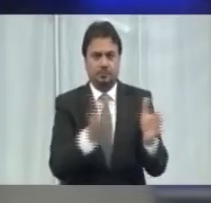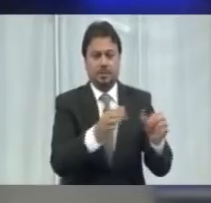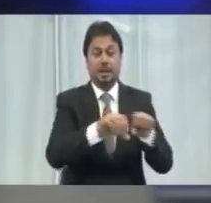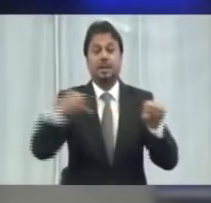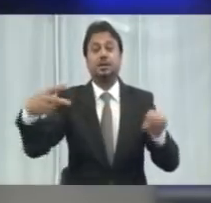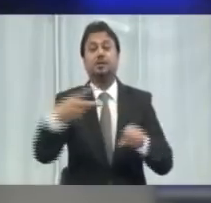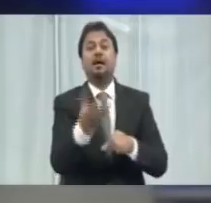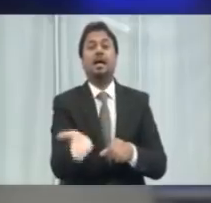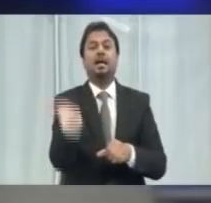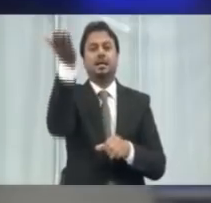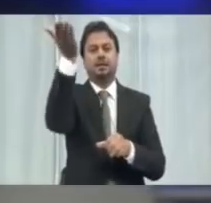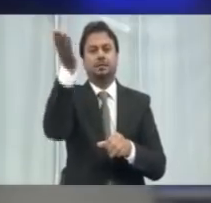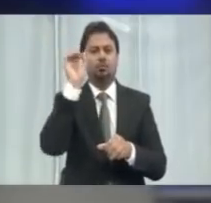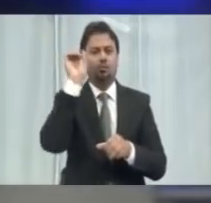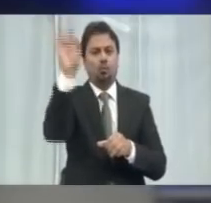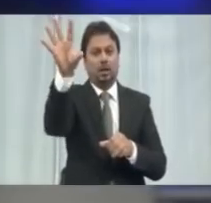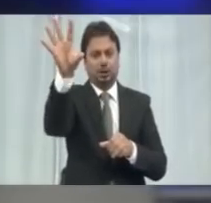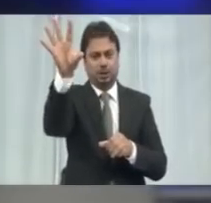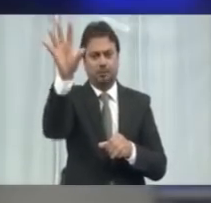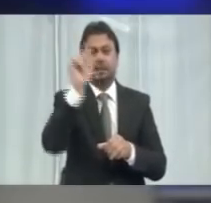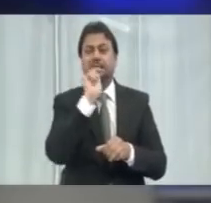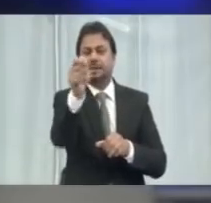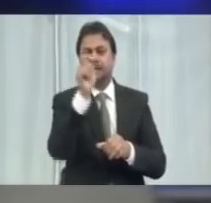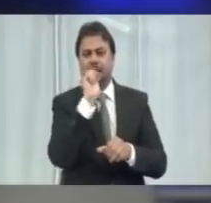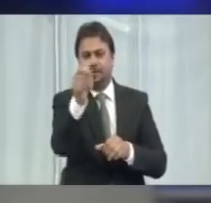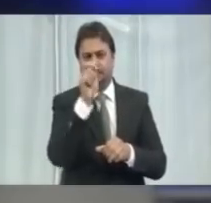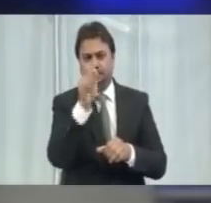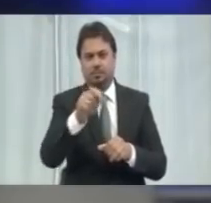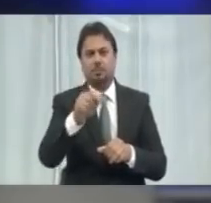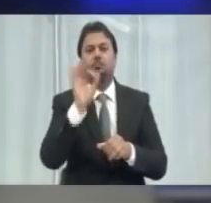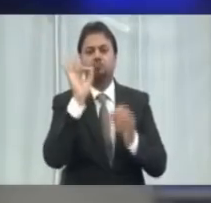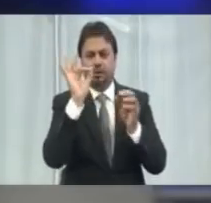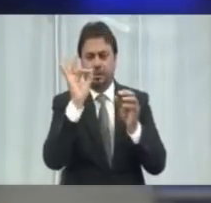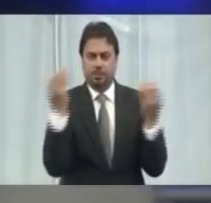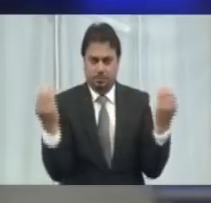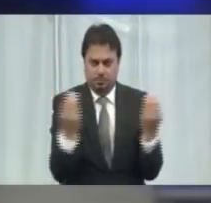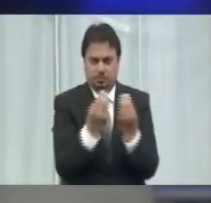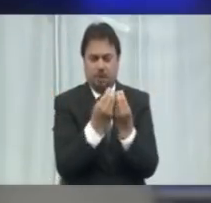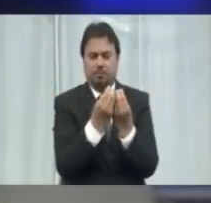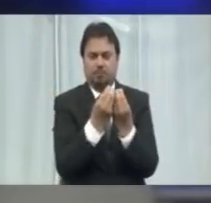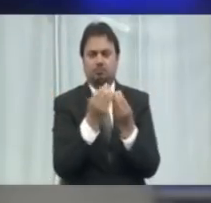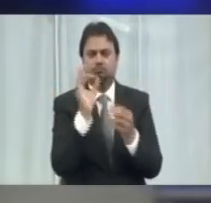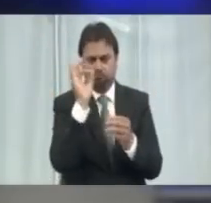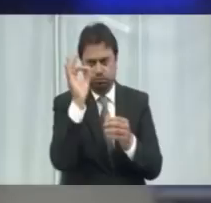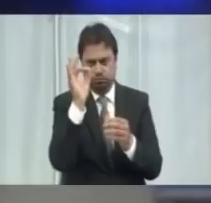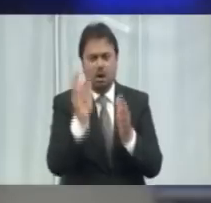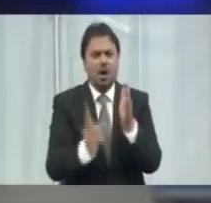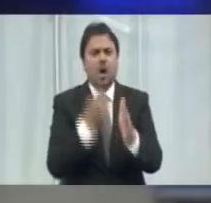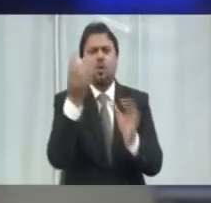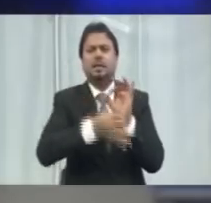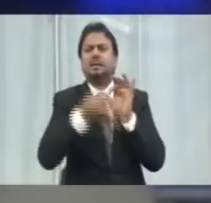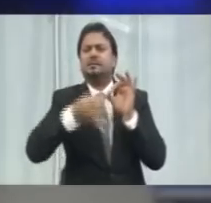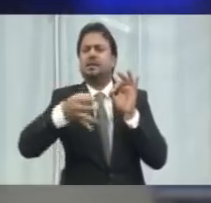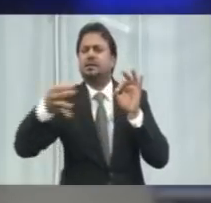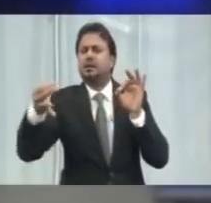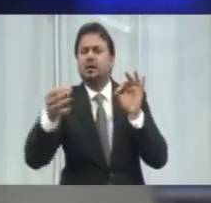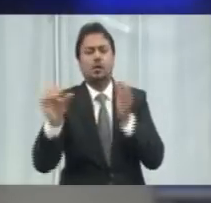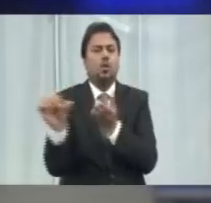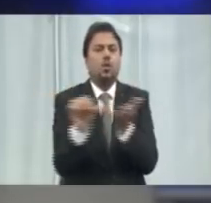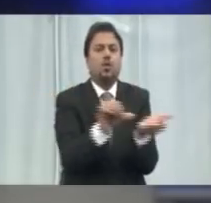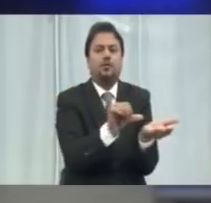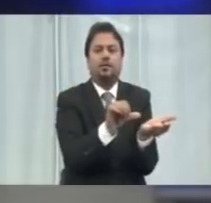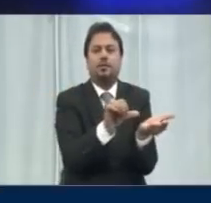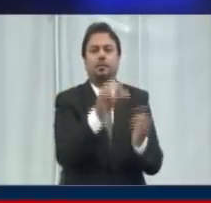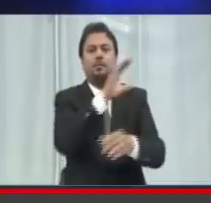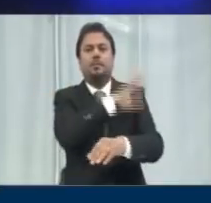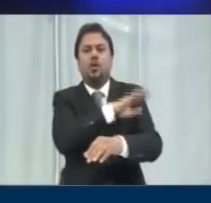ومن النجف الأشرف ينضم إلينا مباشرة من هناك مراسلنا منتظر الشريفي. منتظر، ما هي تفاصيل زيارة وفد